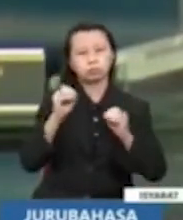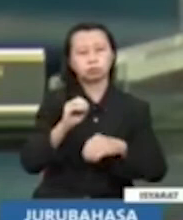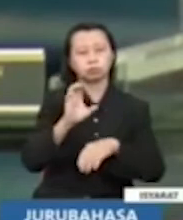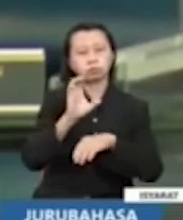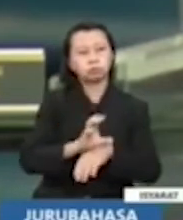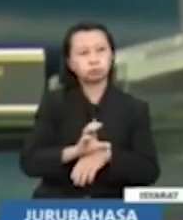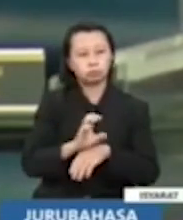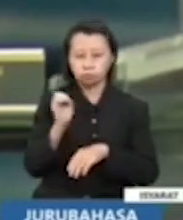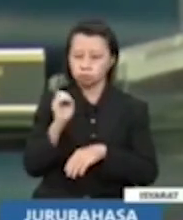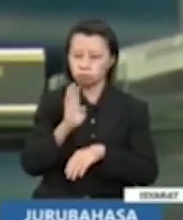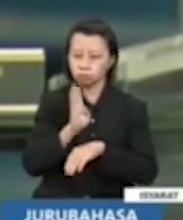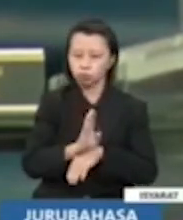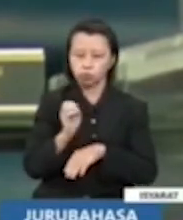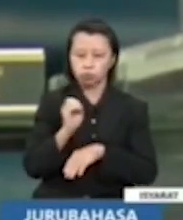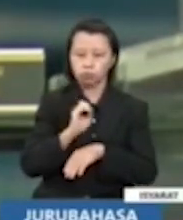attaché di